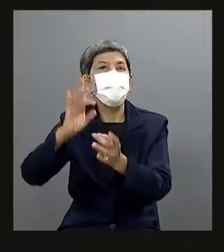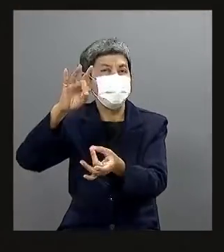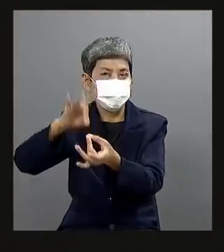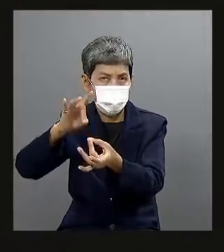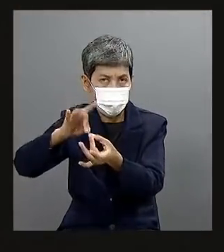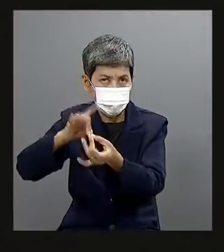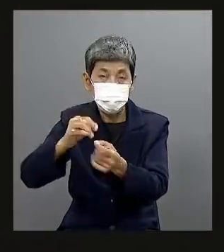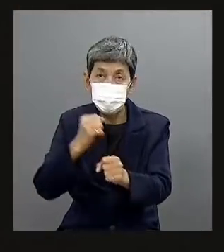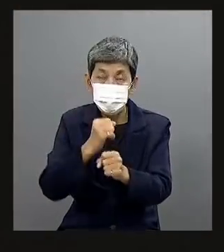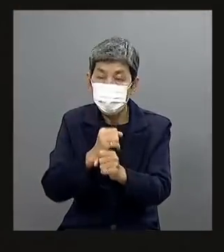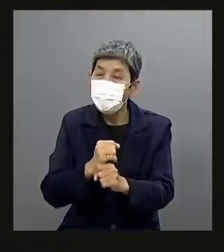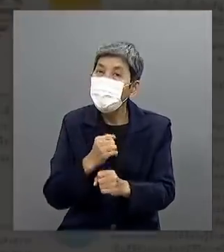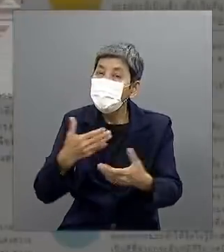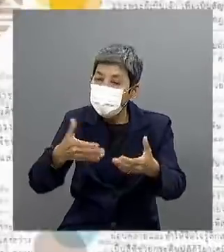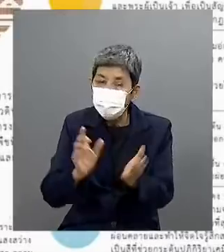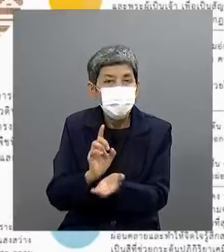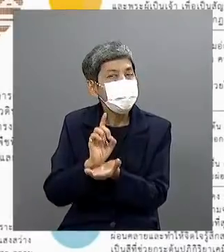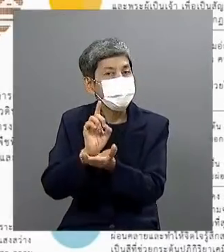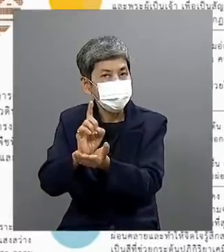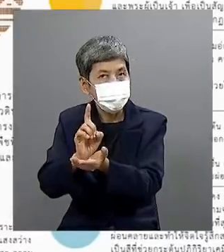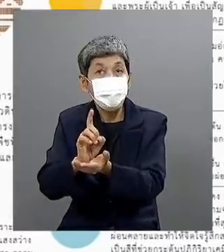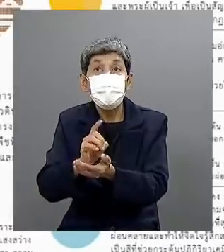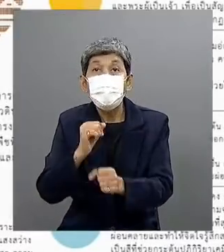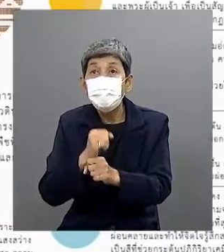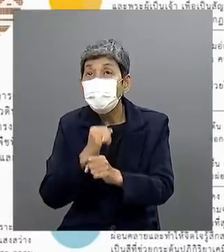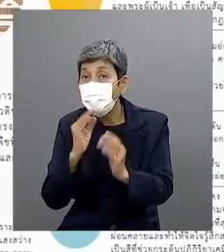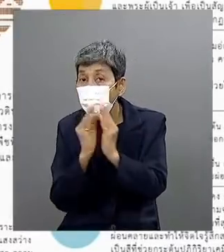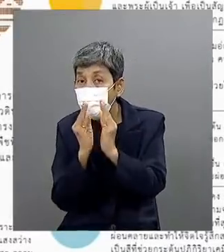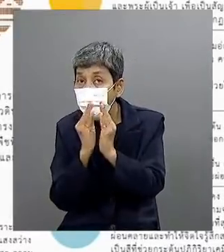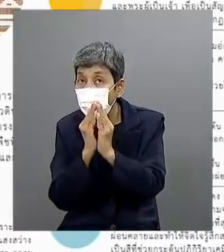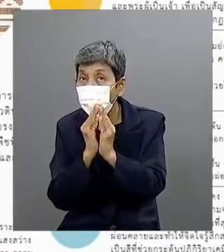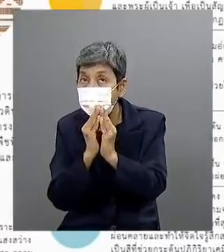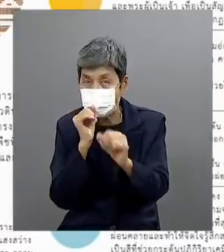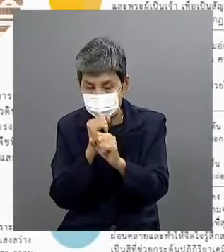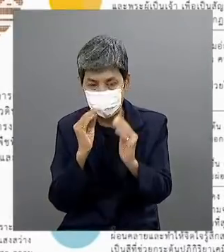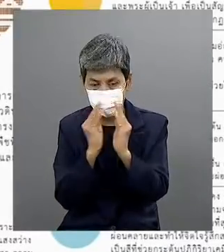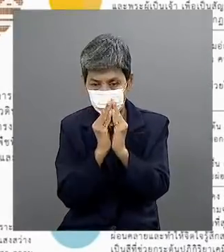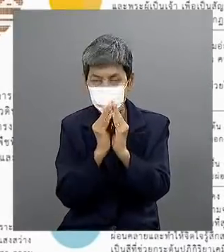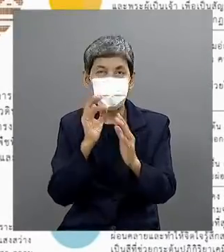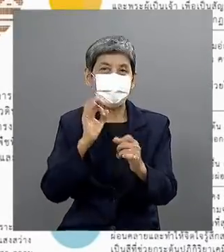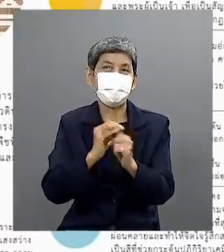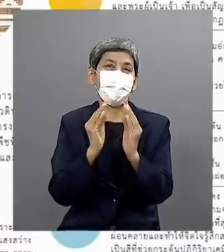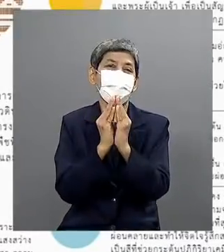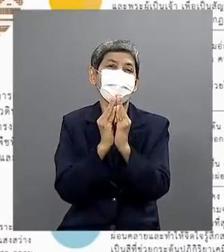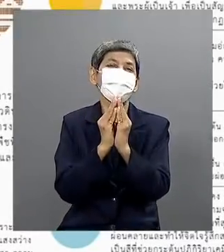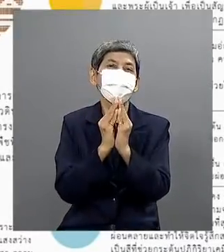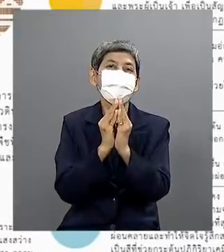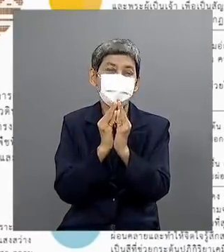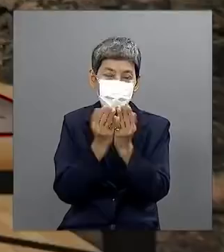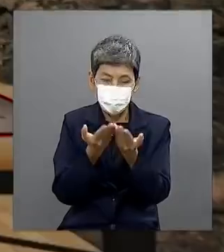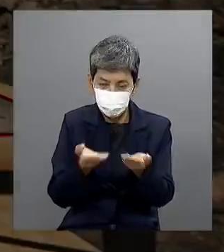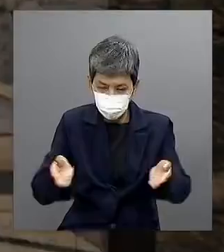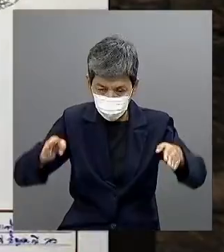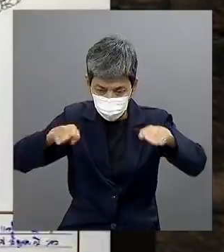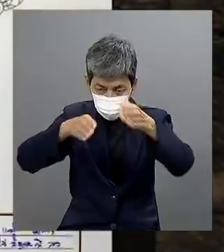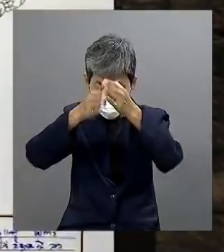ในประเพณีลอยกระทงและลายบัวแห่งภูมิปัญญาที่ได้รับแรงบันดาลใจมาจากดอกบัวและเจดีย์ทรงพุ่มข้าวบินซึ่งเป็นมร